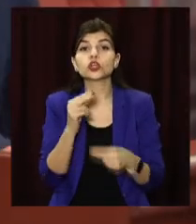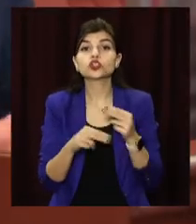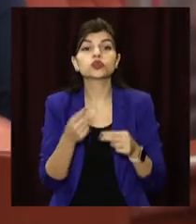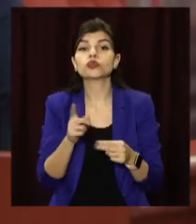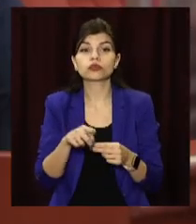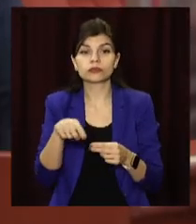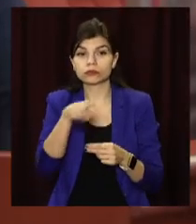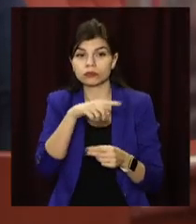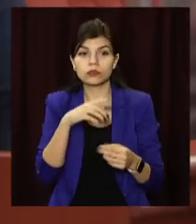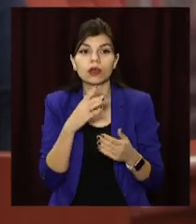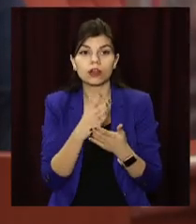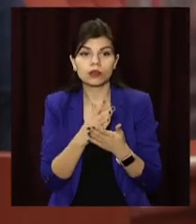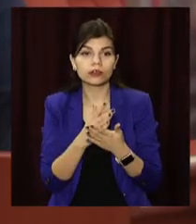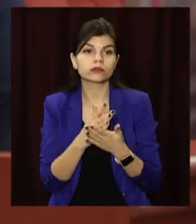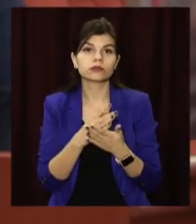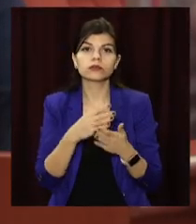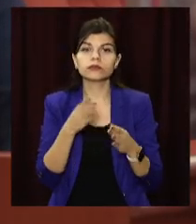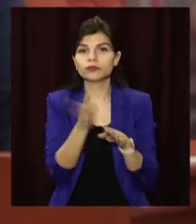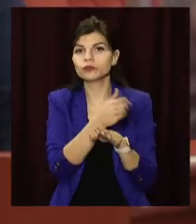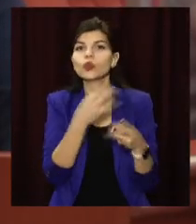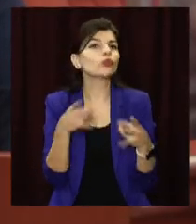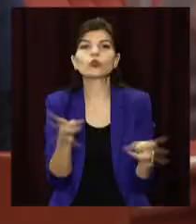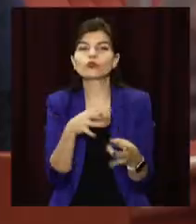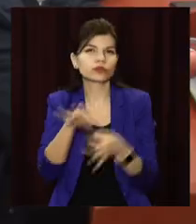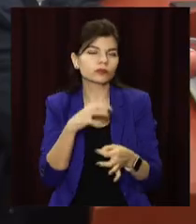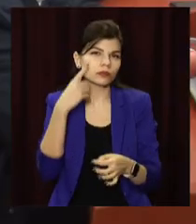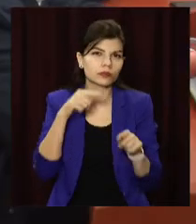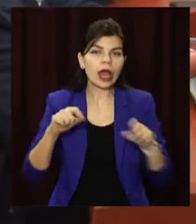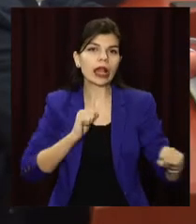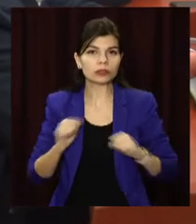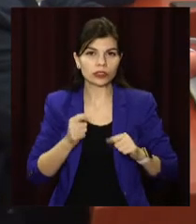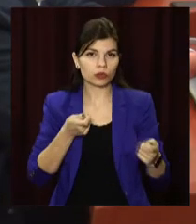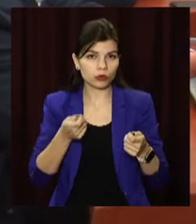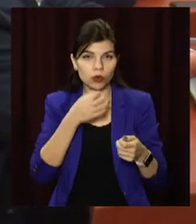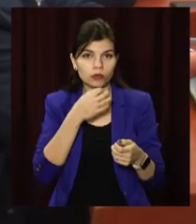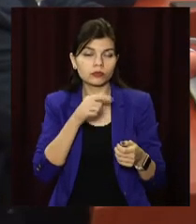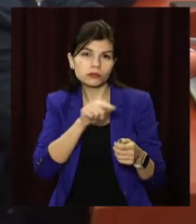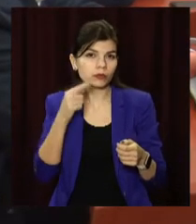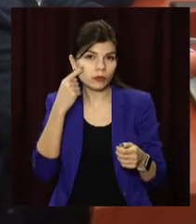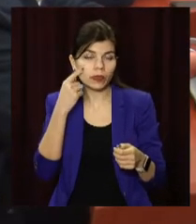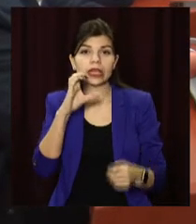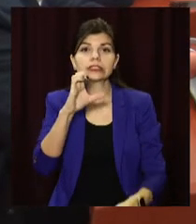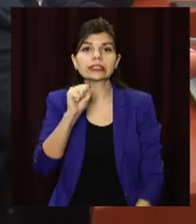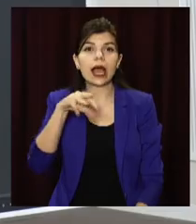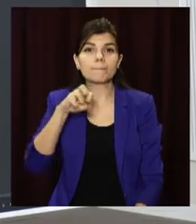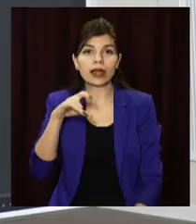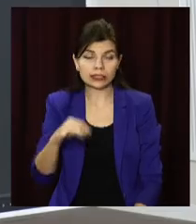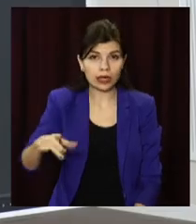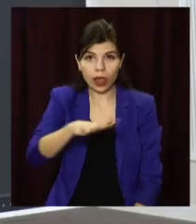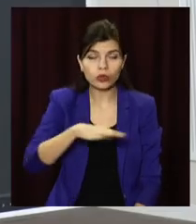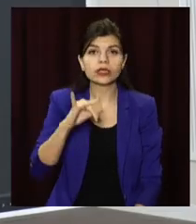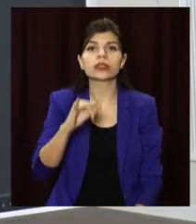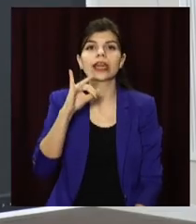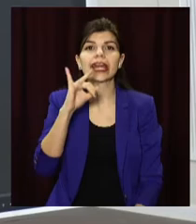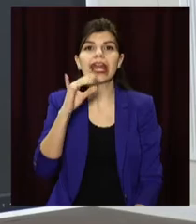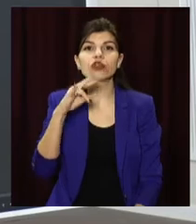та реорганізації лиски комунальних підприємств, а ще об'єднанню районних адміністрацій, зокрема індустріальної та самарської. Замість них утворили одну